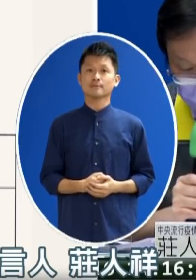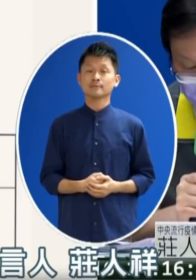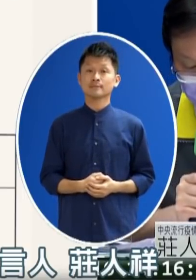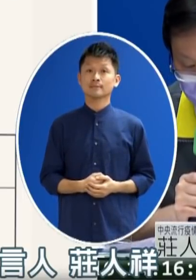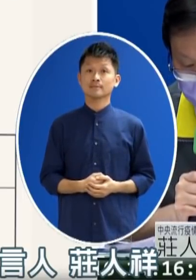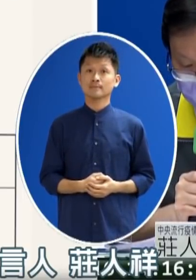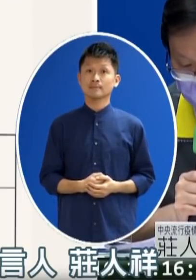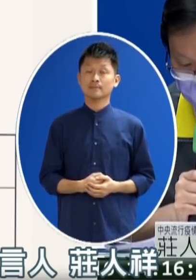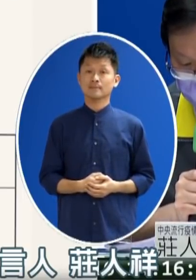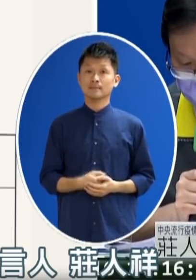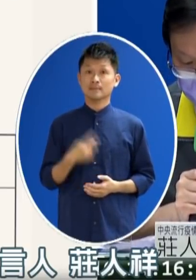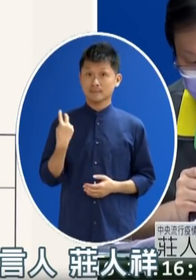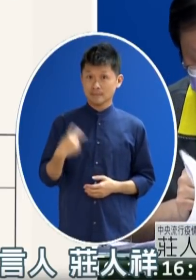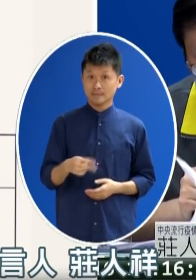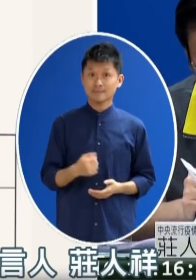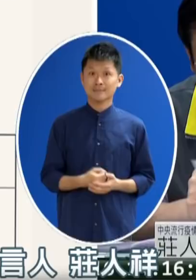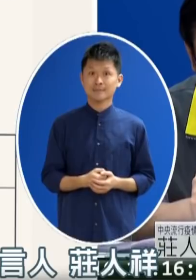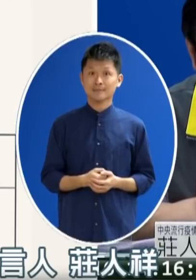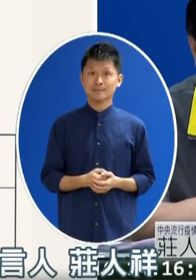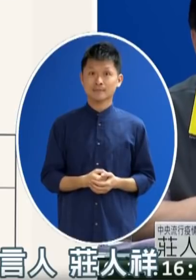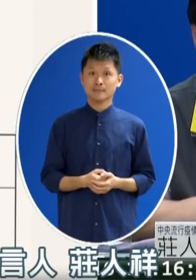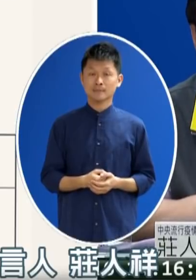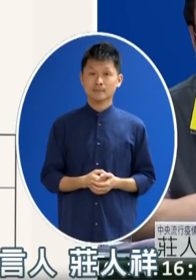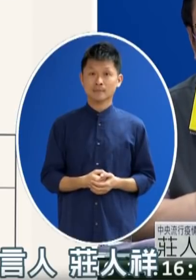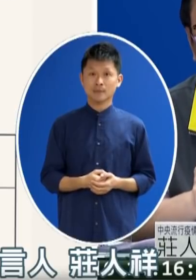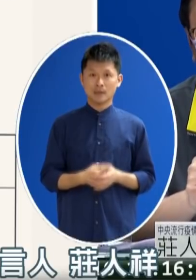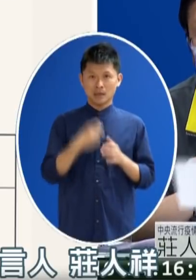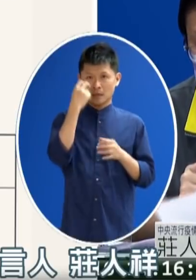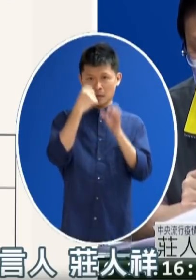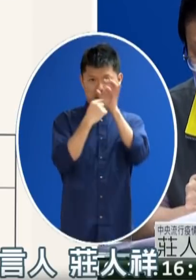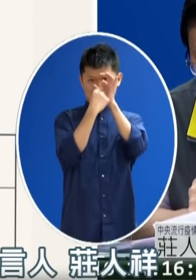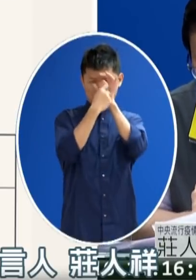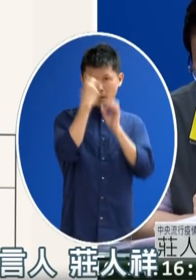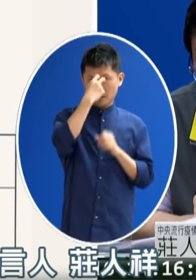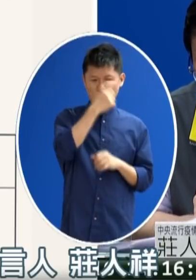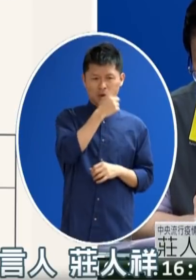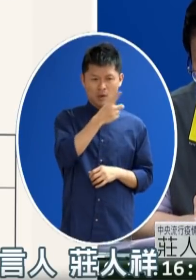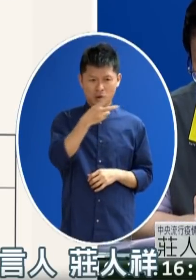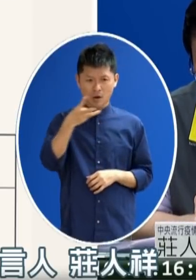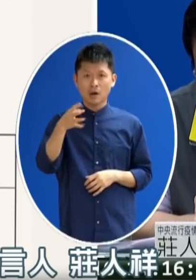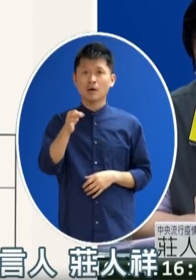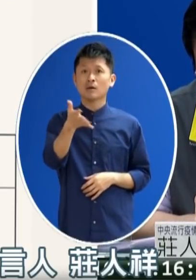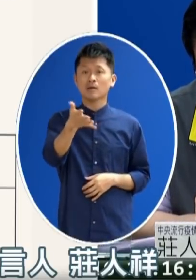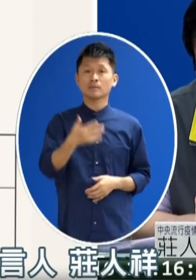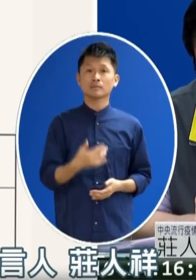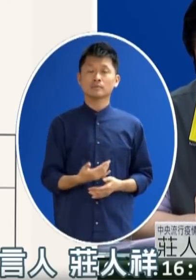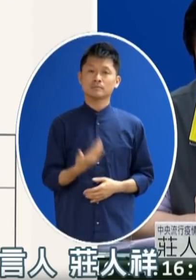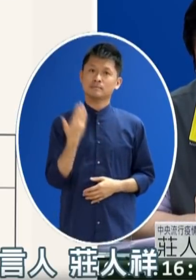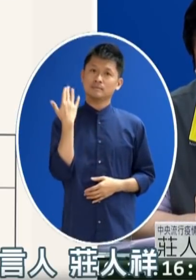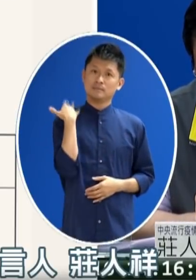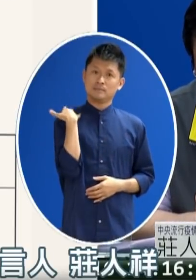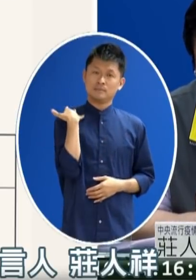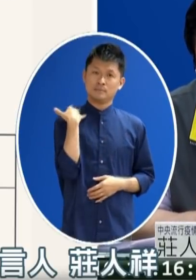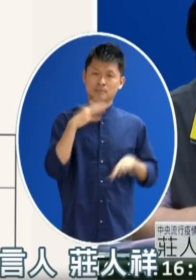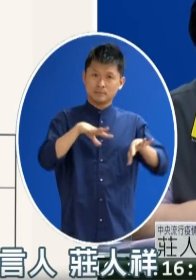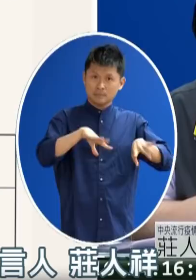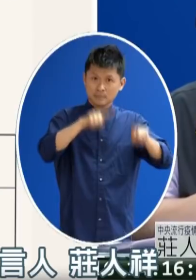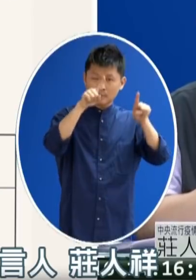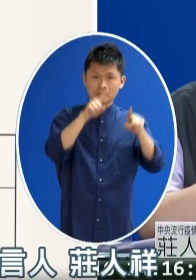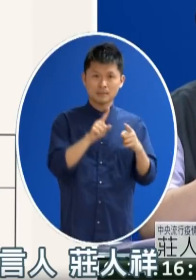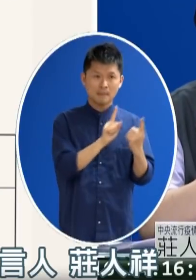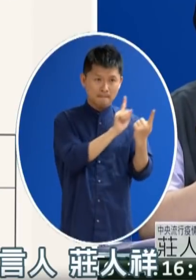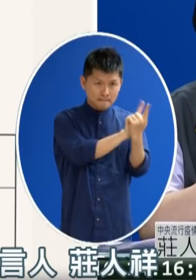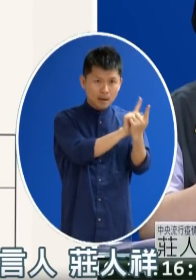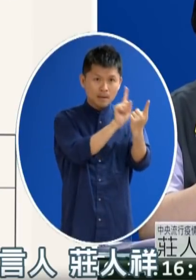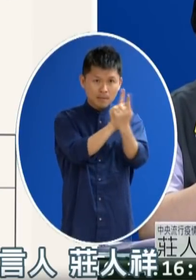所以另外有这个会筛很多次，原因是因为他可能先前有接